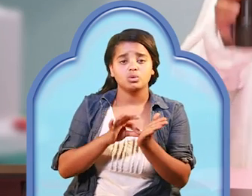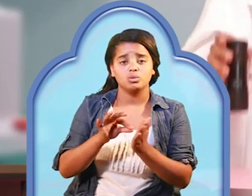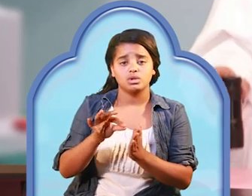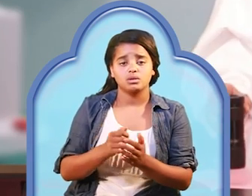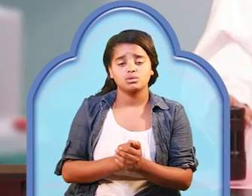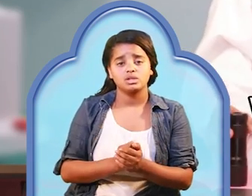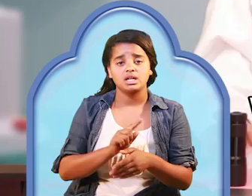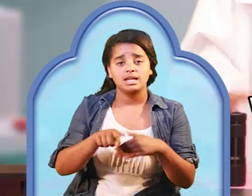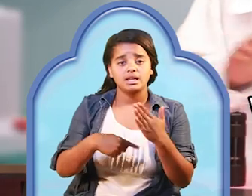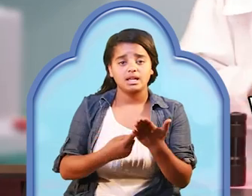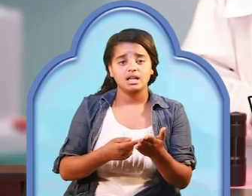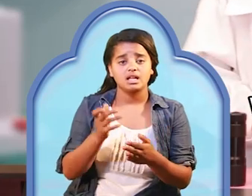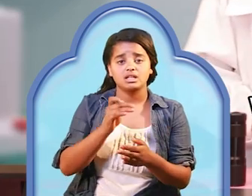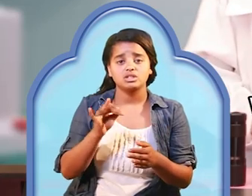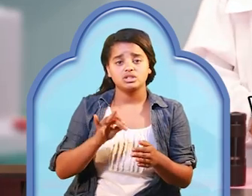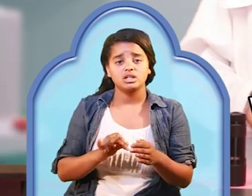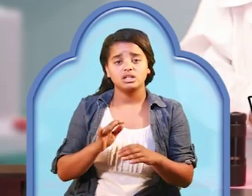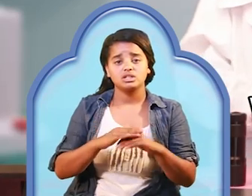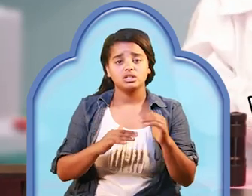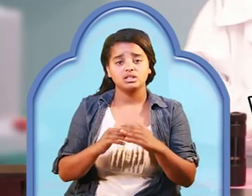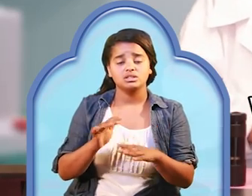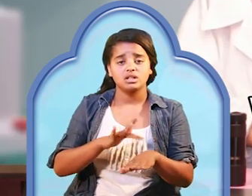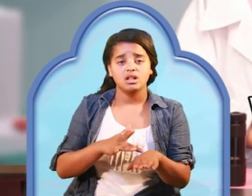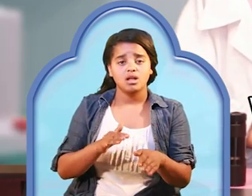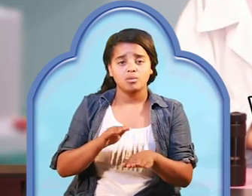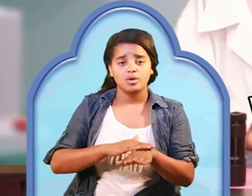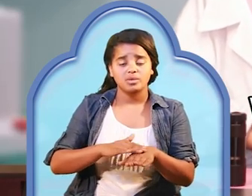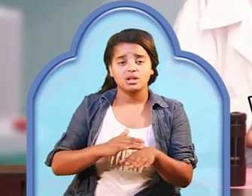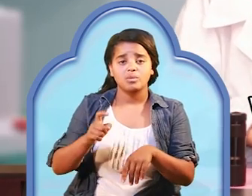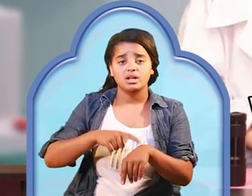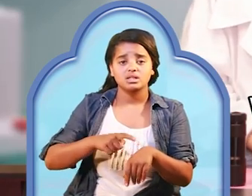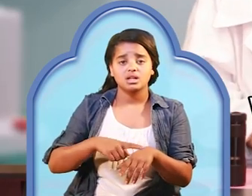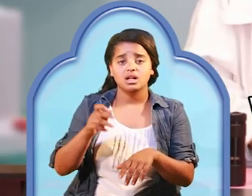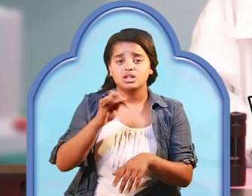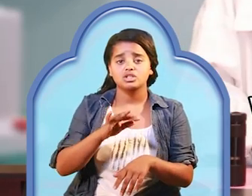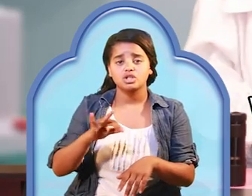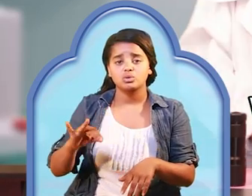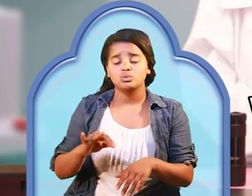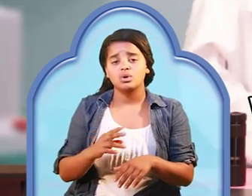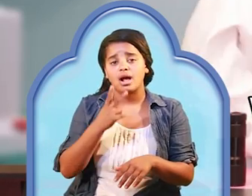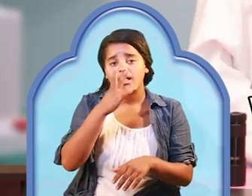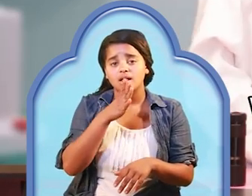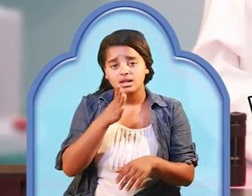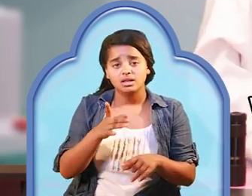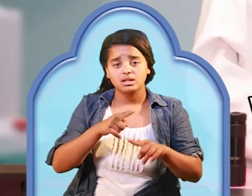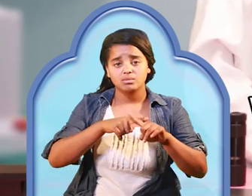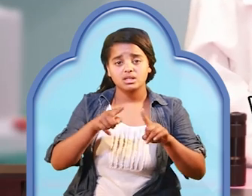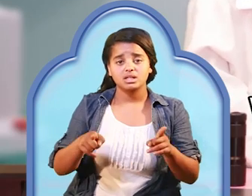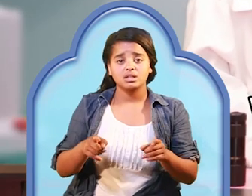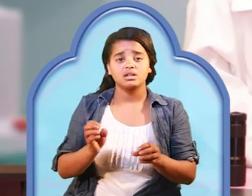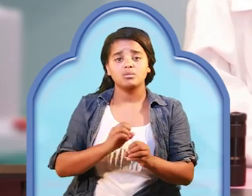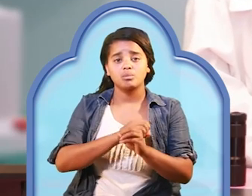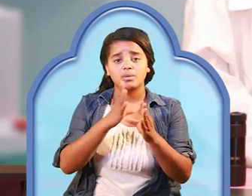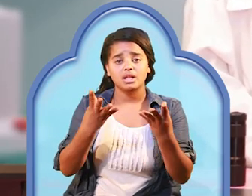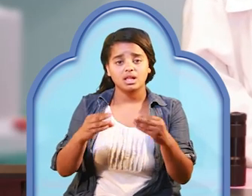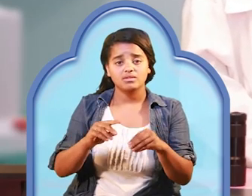ማይክሮስኮፕ ቁጠሩት። ይሄንን ጄል እጃችን ላይ በመንቀባ ሰዓት ጄሉ አይታየንም።